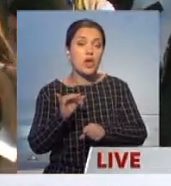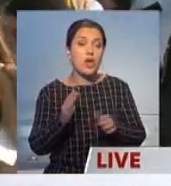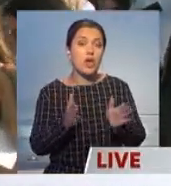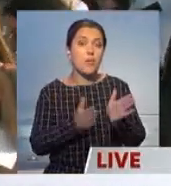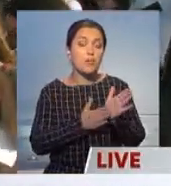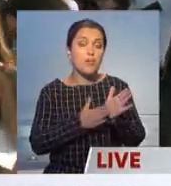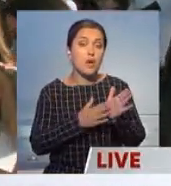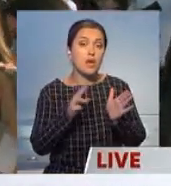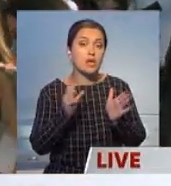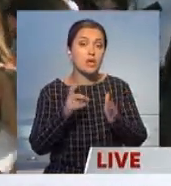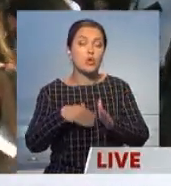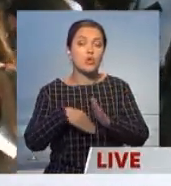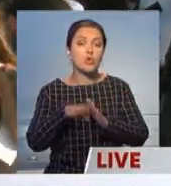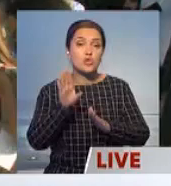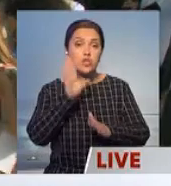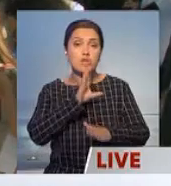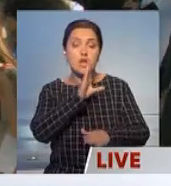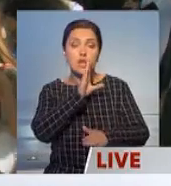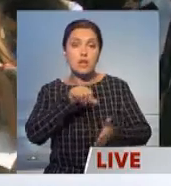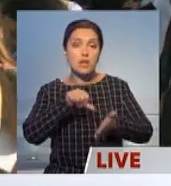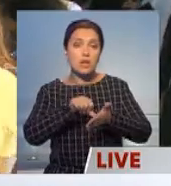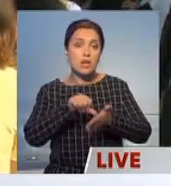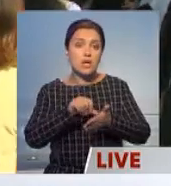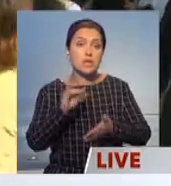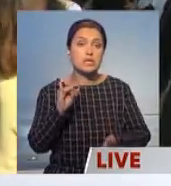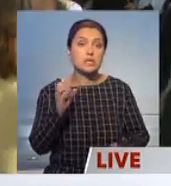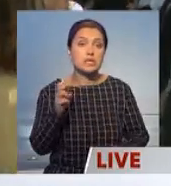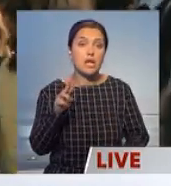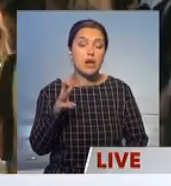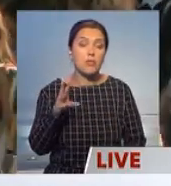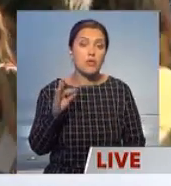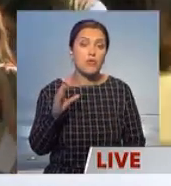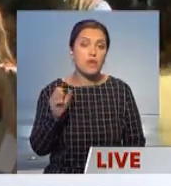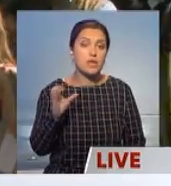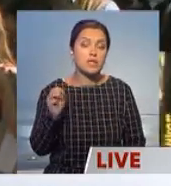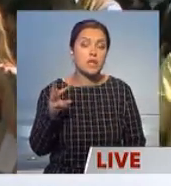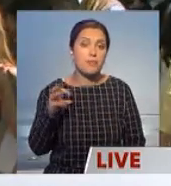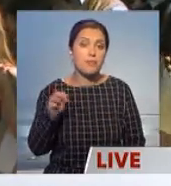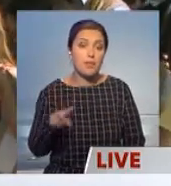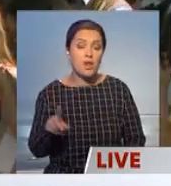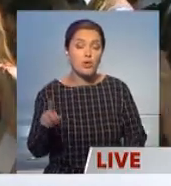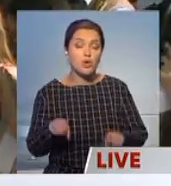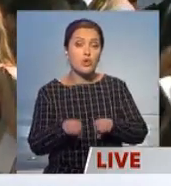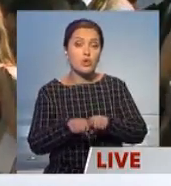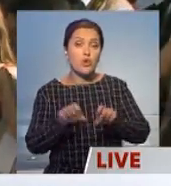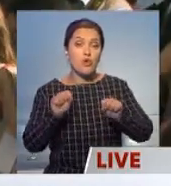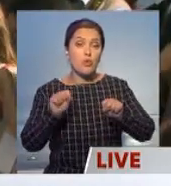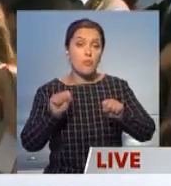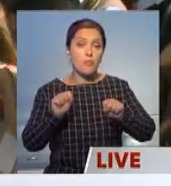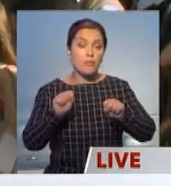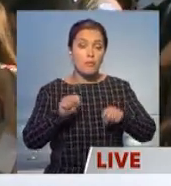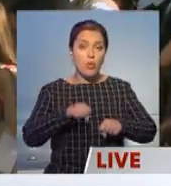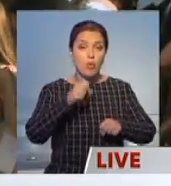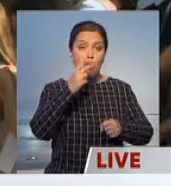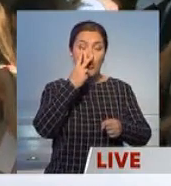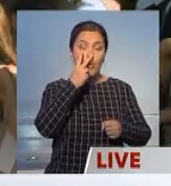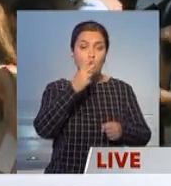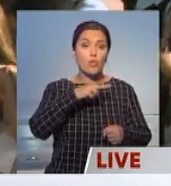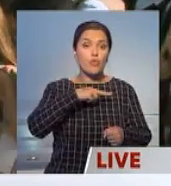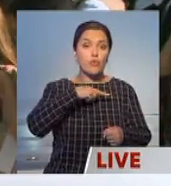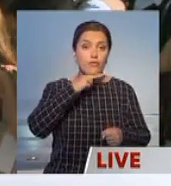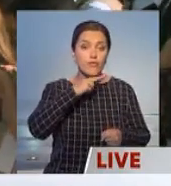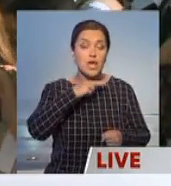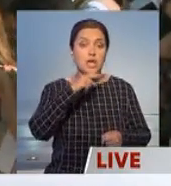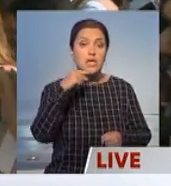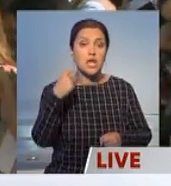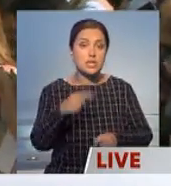«Канн» за лучшую женскую роль Самал Еслямову. Также зрители могут увидеть здесь российских